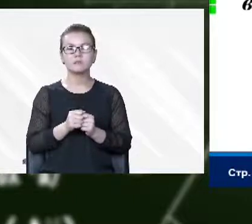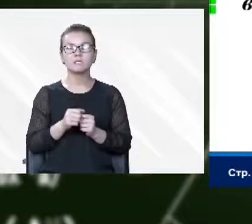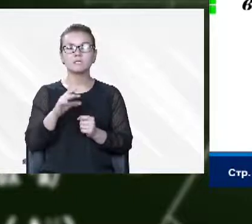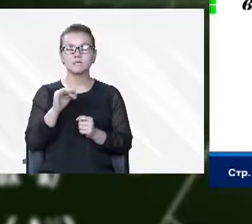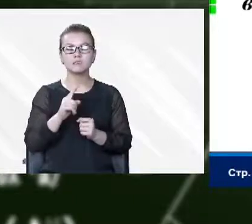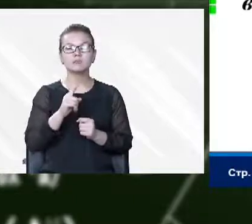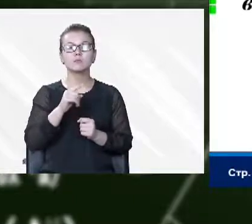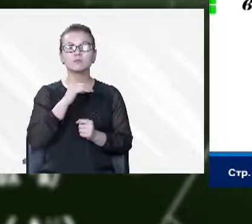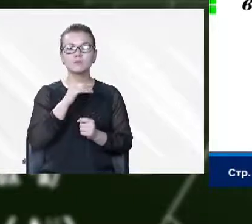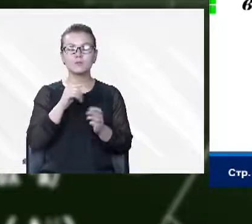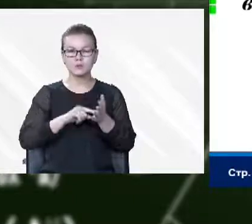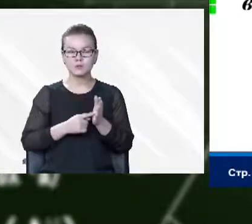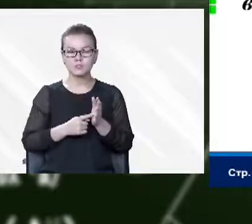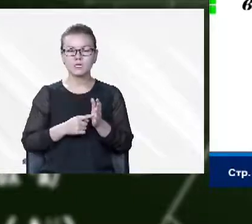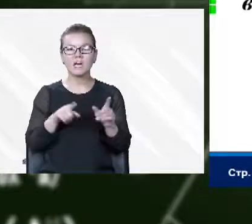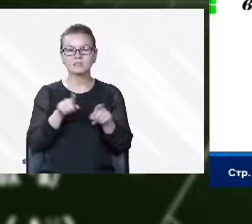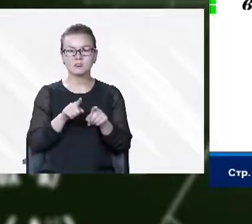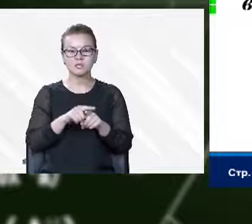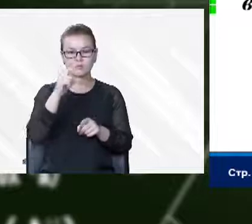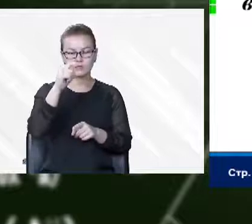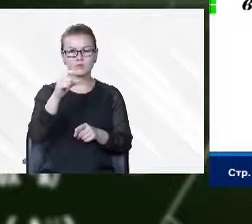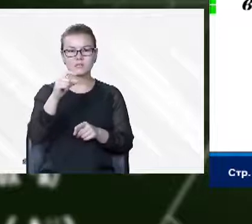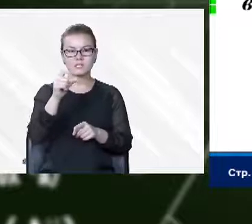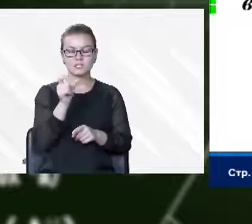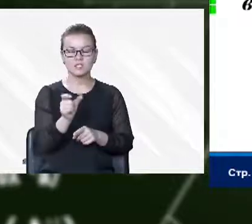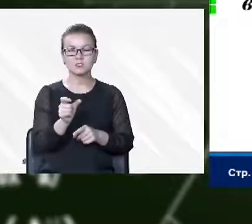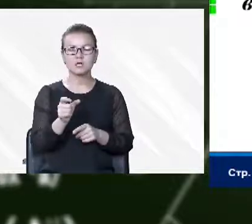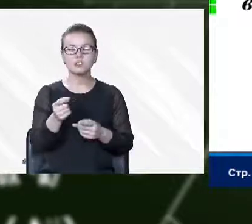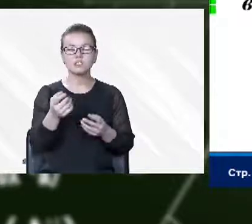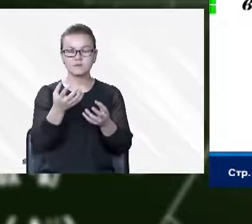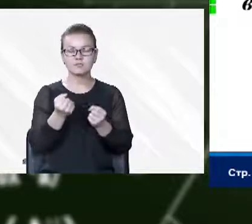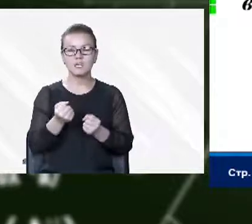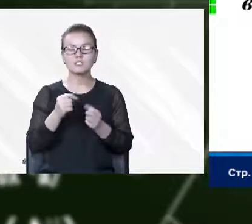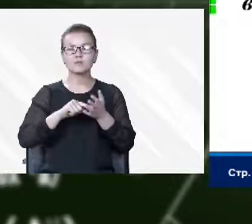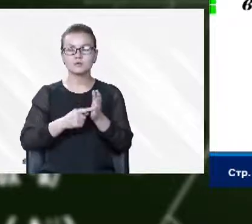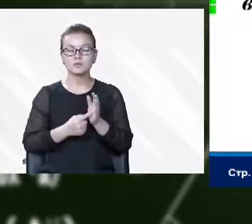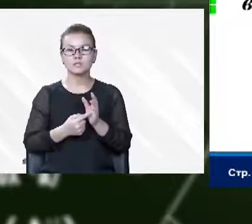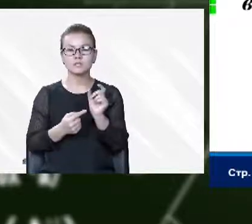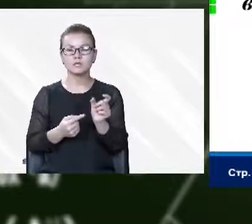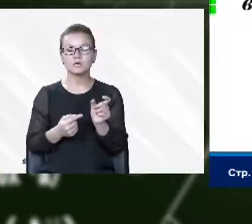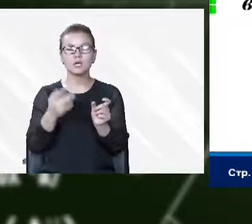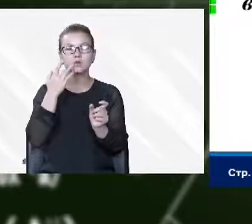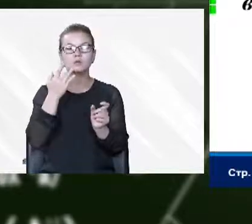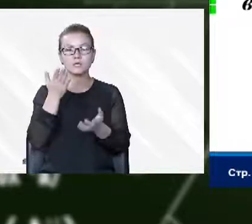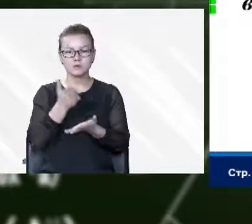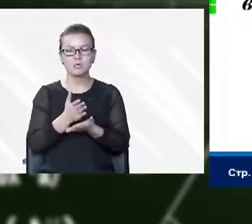множителей с одинаковой буквенной частью взят множитель, имеющий